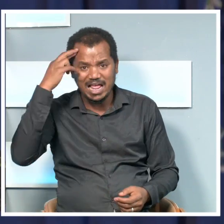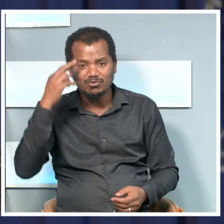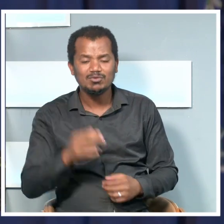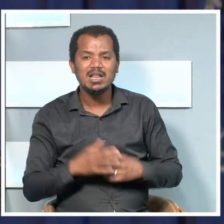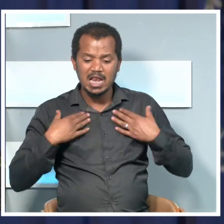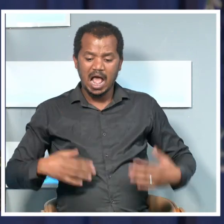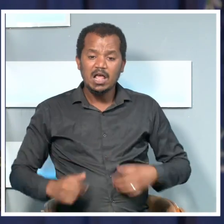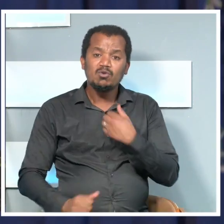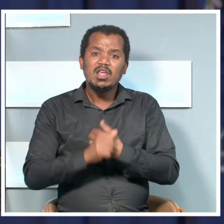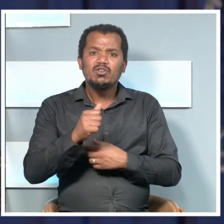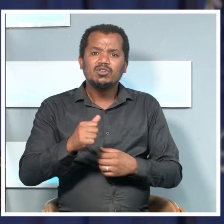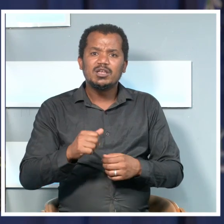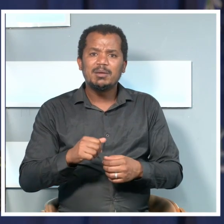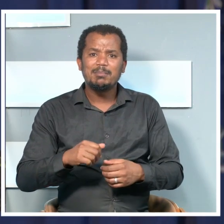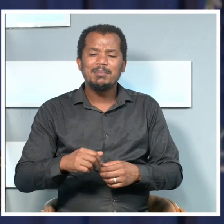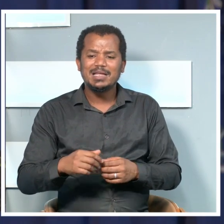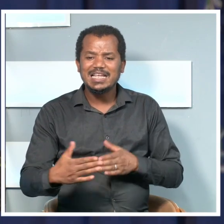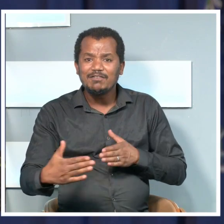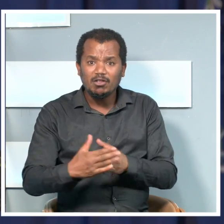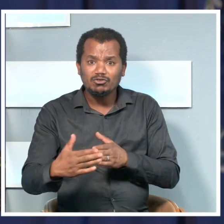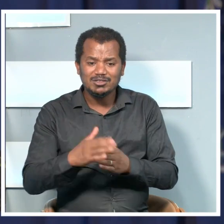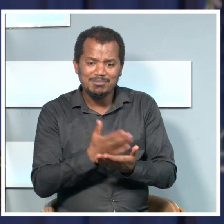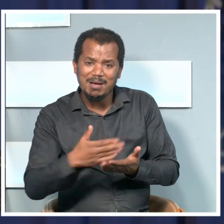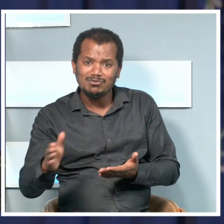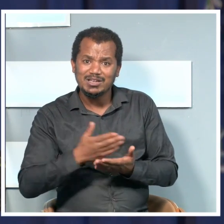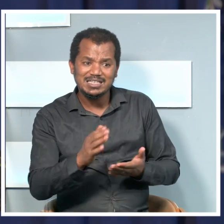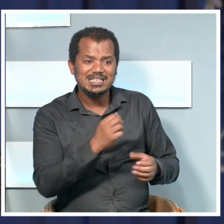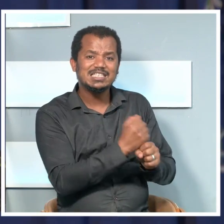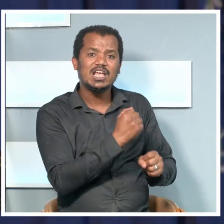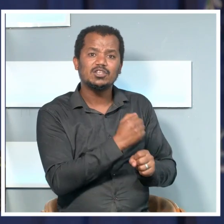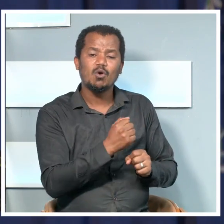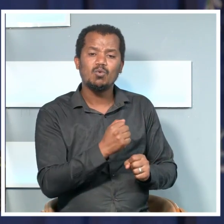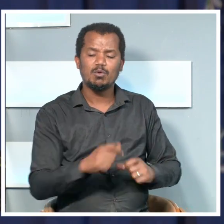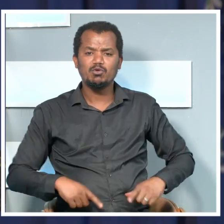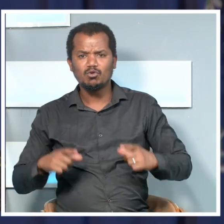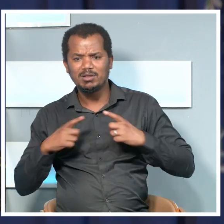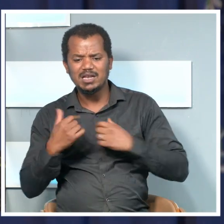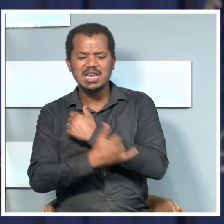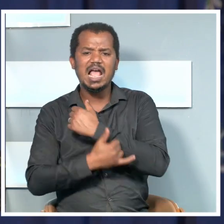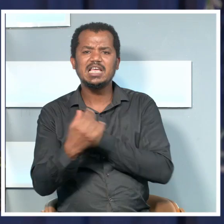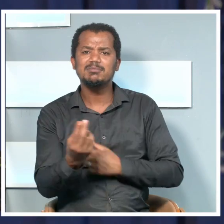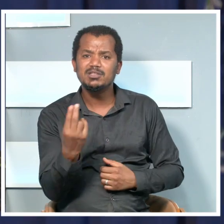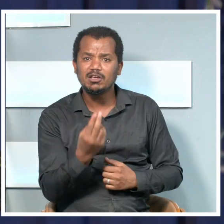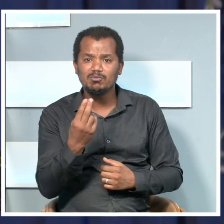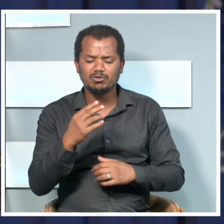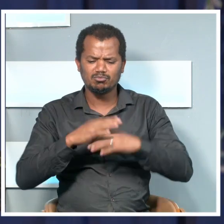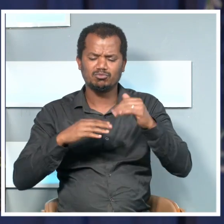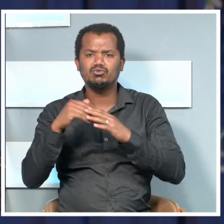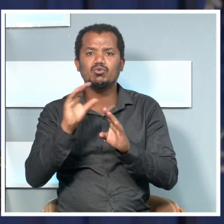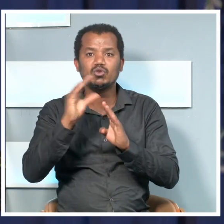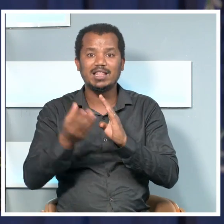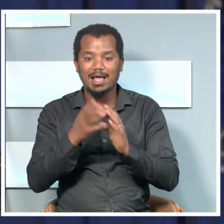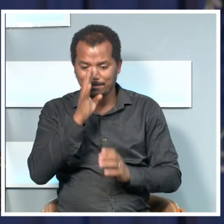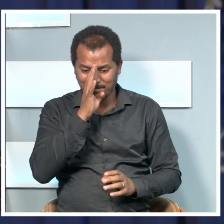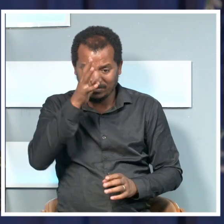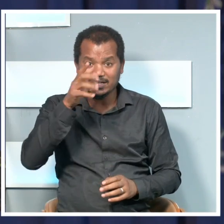ምክንያቱም ለአካል ጉዳተኞች መሰናክሎችን በማስወገድ ሰርተው የሚኖሩበትን ለሀገር የሚጠቅሙበትን